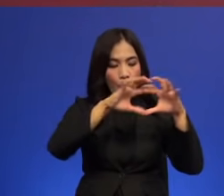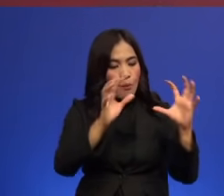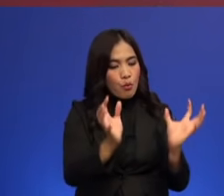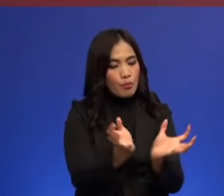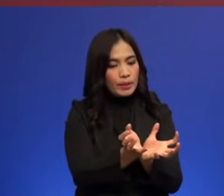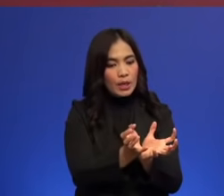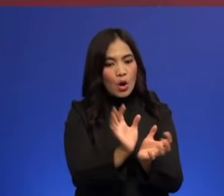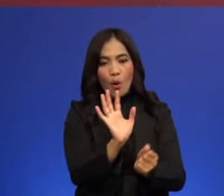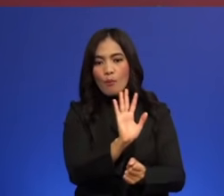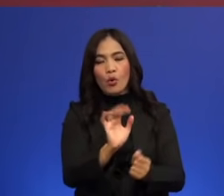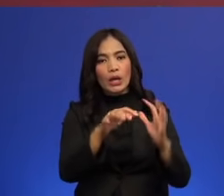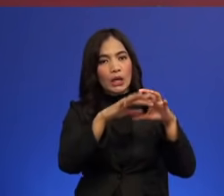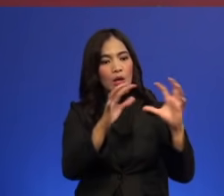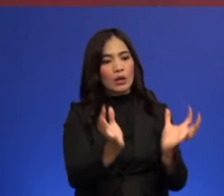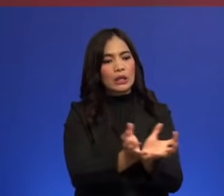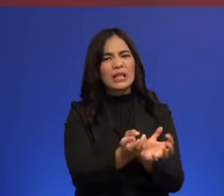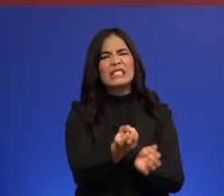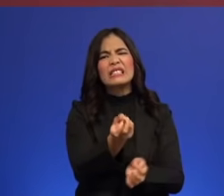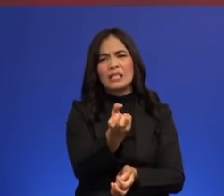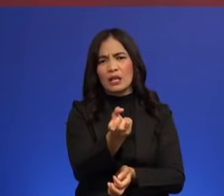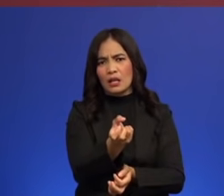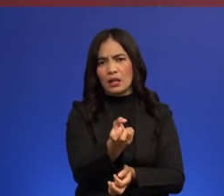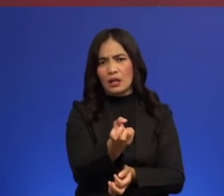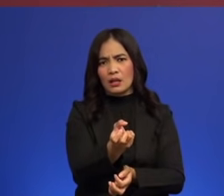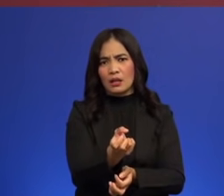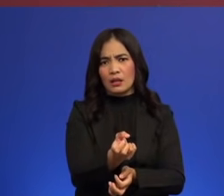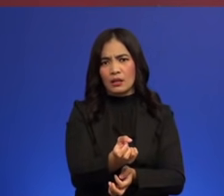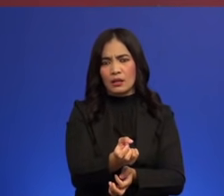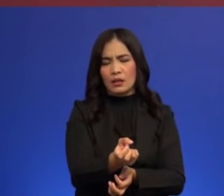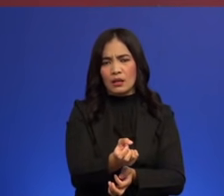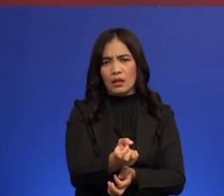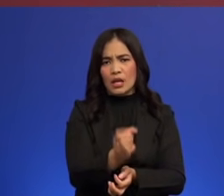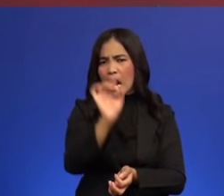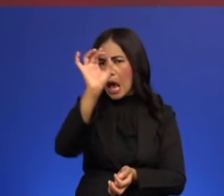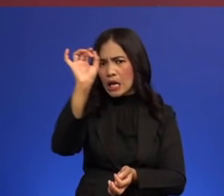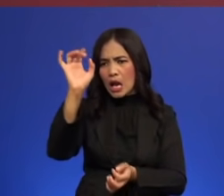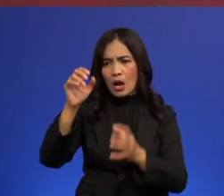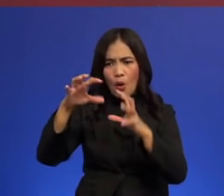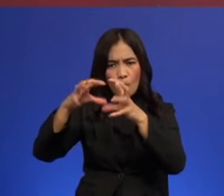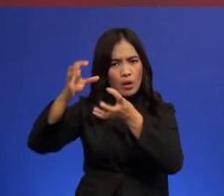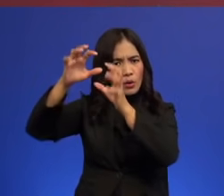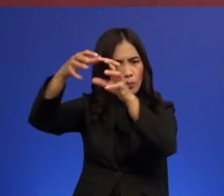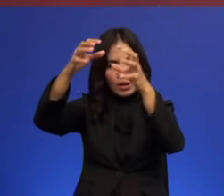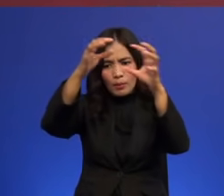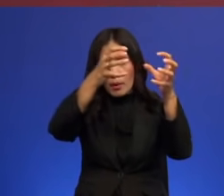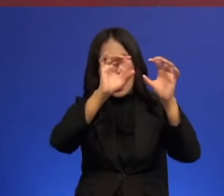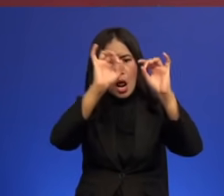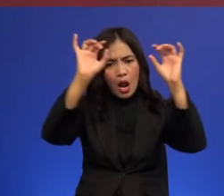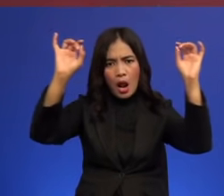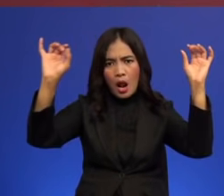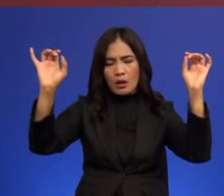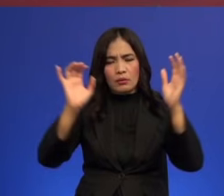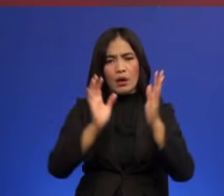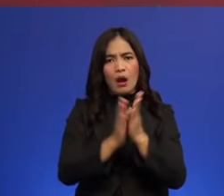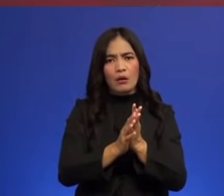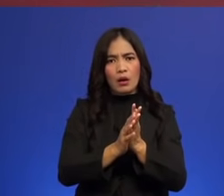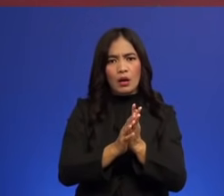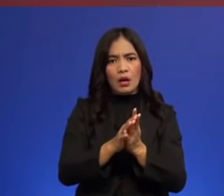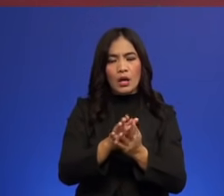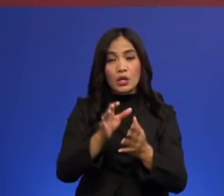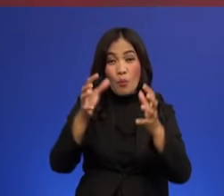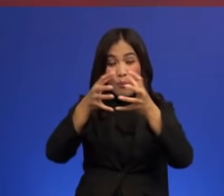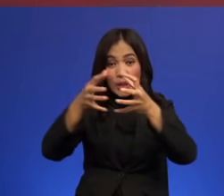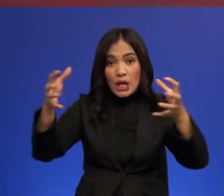bukanlah planet yang terbesar. Ada planet yang lebih besar. Dan bahkan ada planet